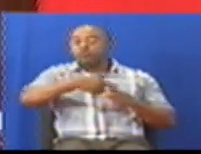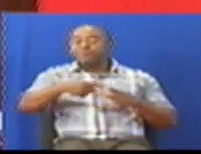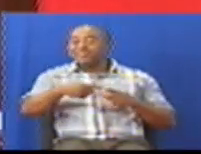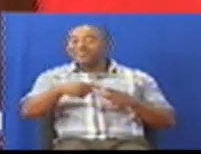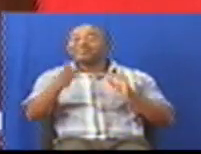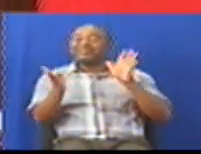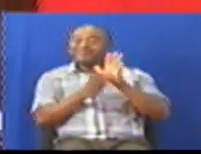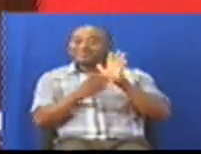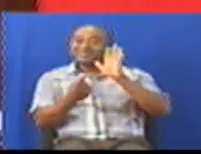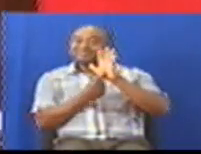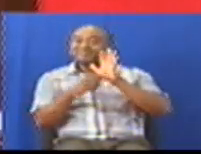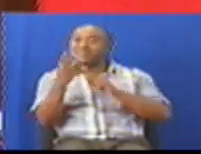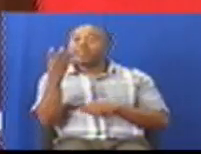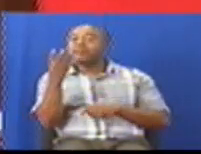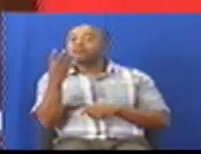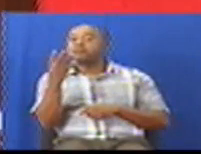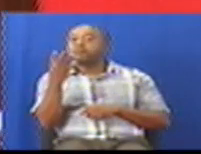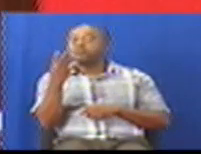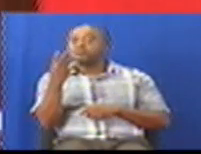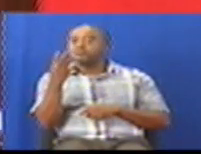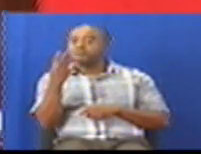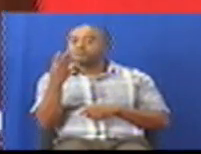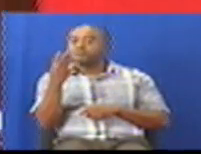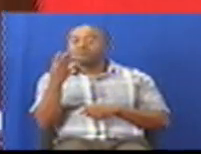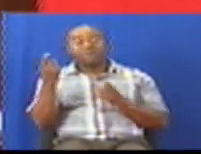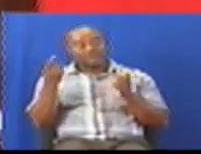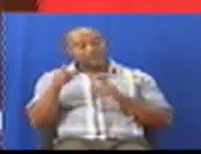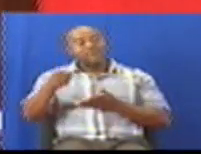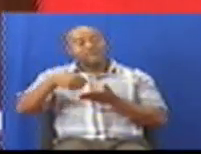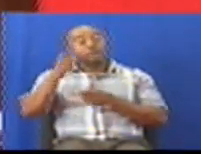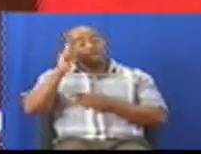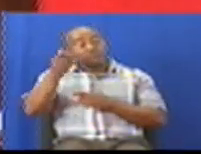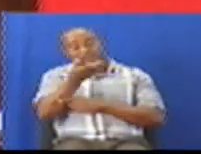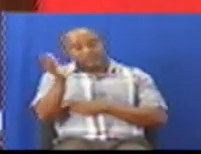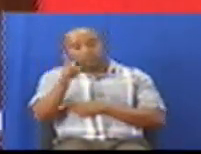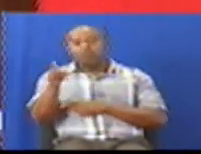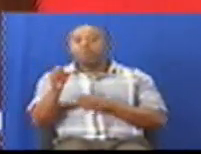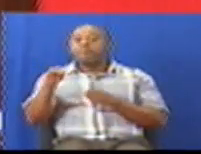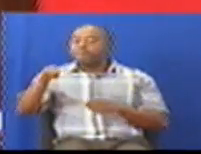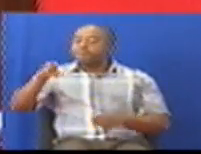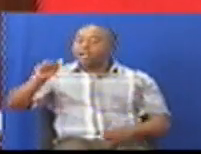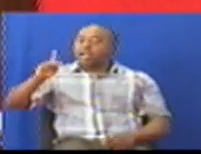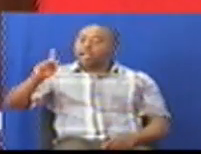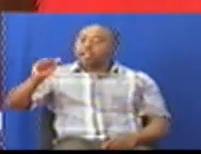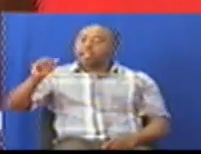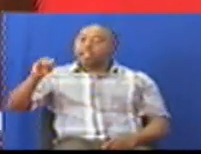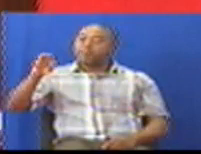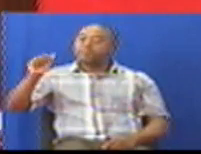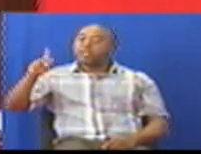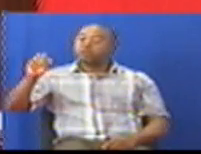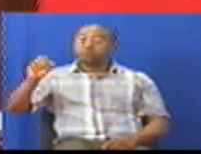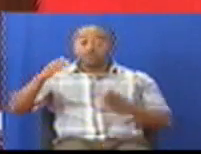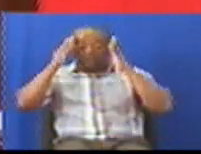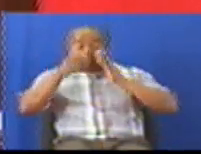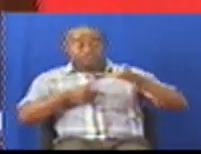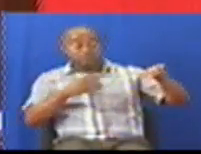968 vikiwepo na vya makambako. Kwa hiyo Mheshimiwa Jafo umefanya kazi kubwa sana.